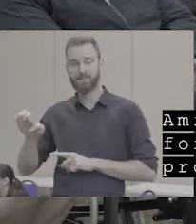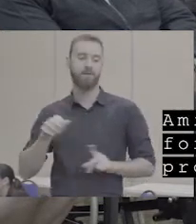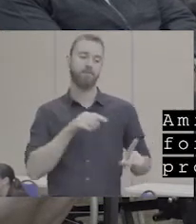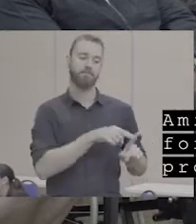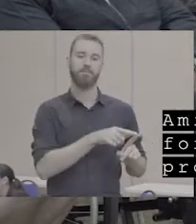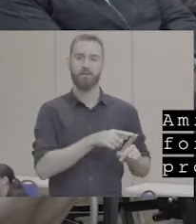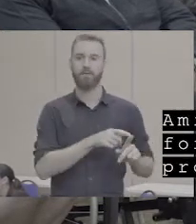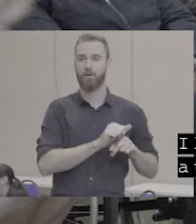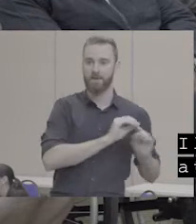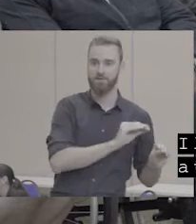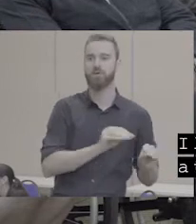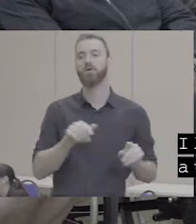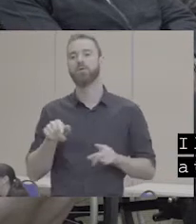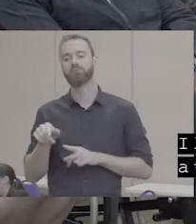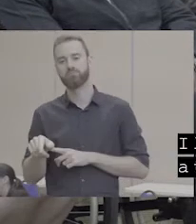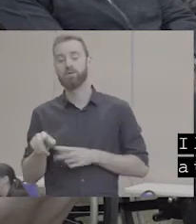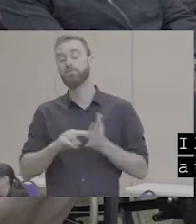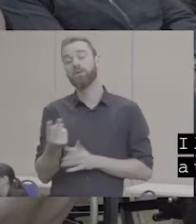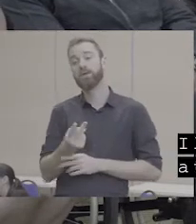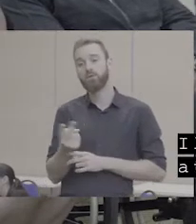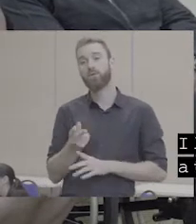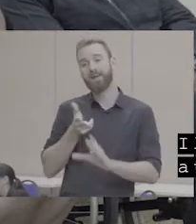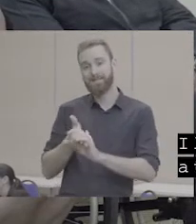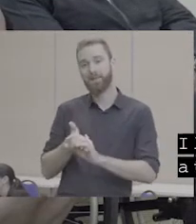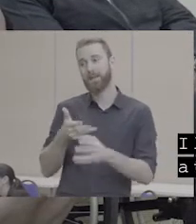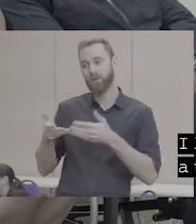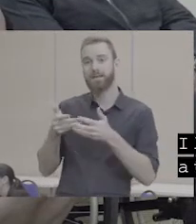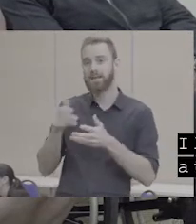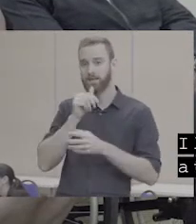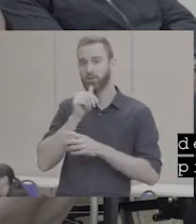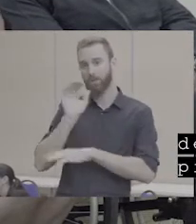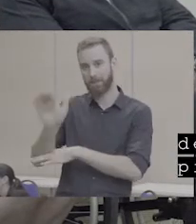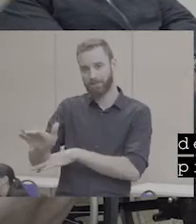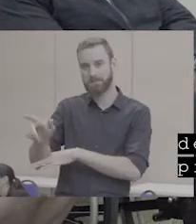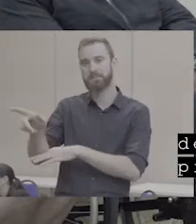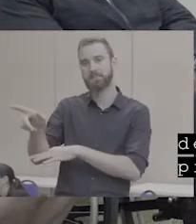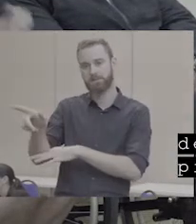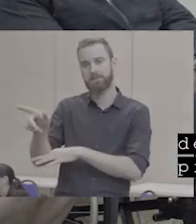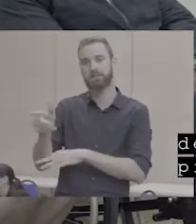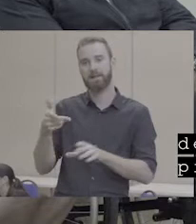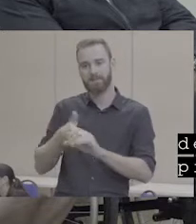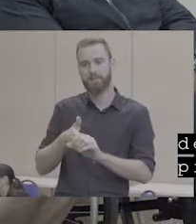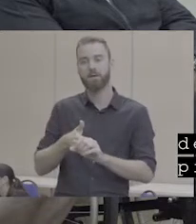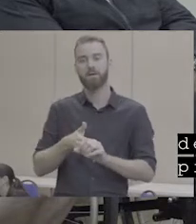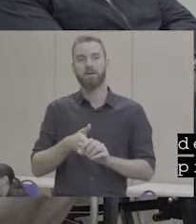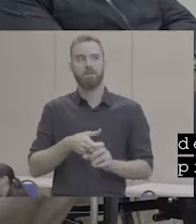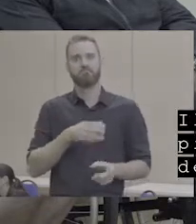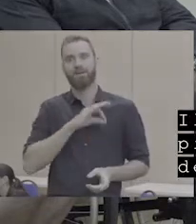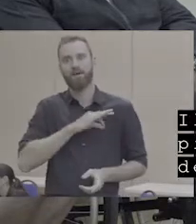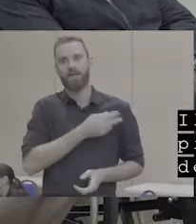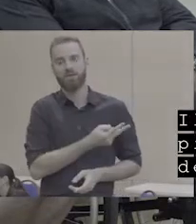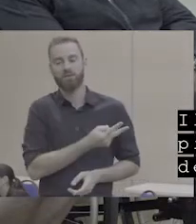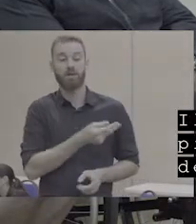Amine chargée de projet. Puis ils vont pouvoir participer aux ateliers dans le courant de la journée là, de travail qu'on a, puis mettre à profit.